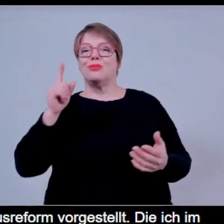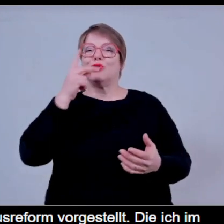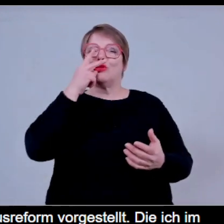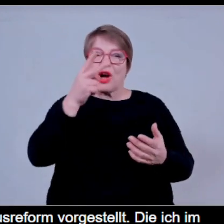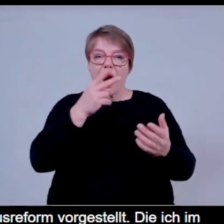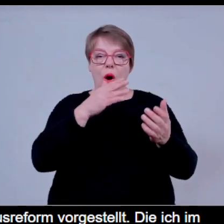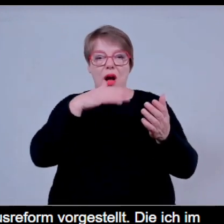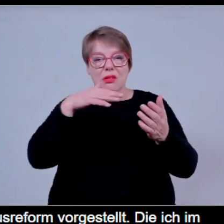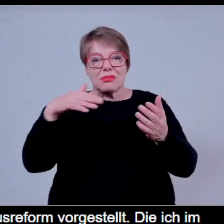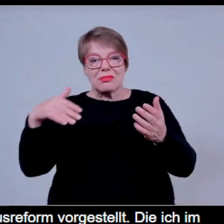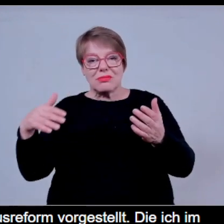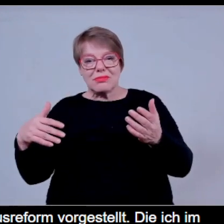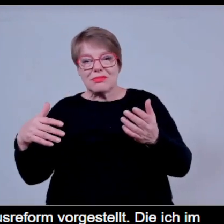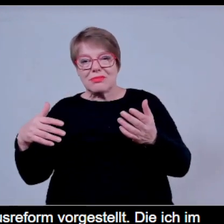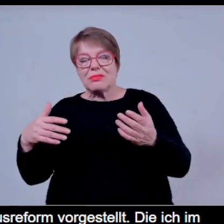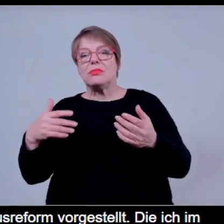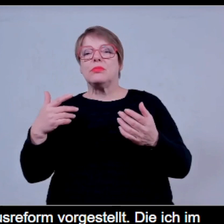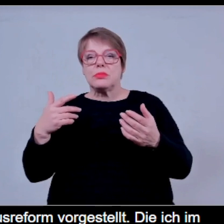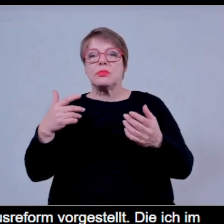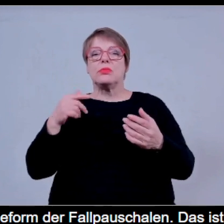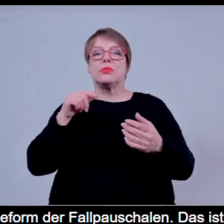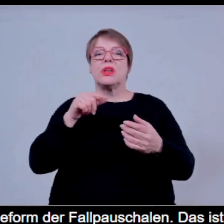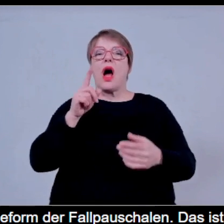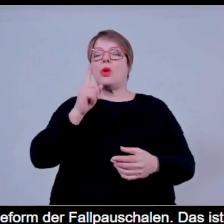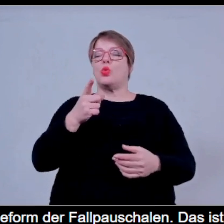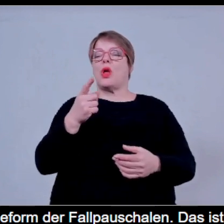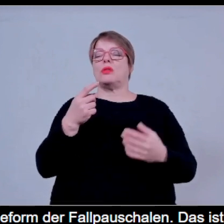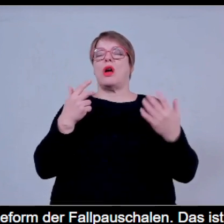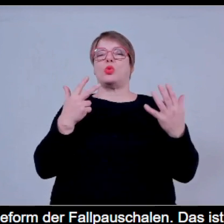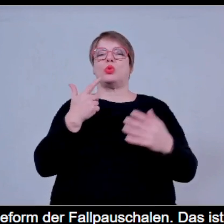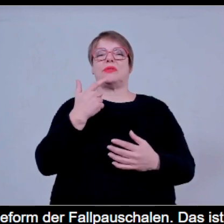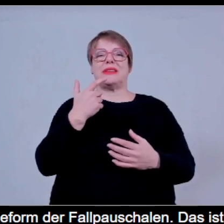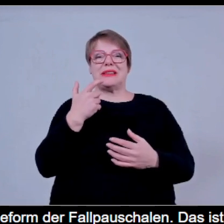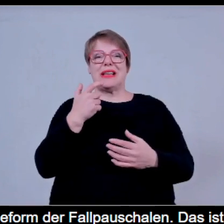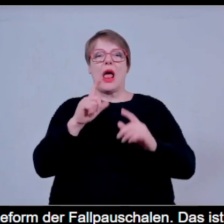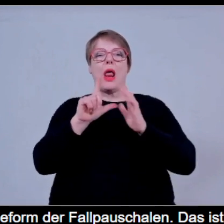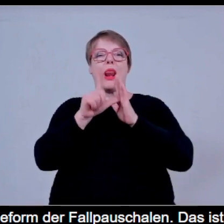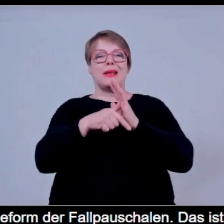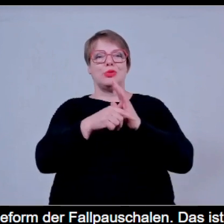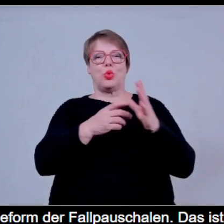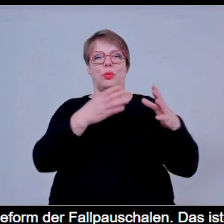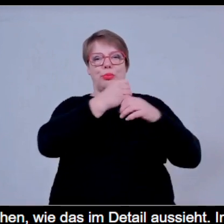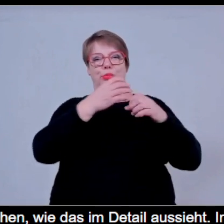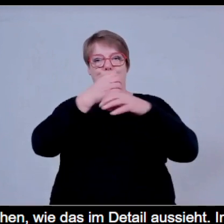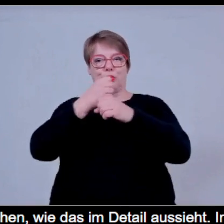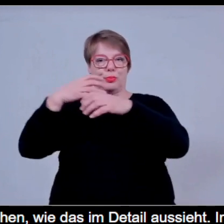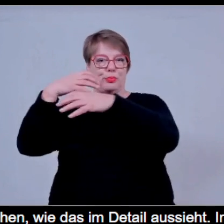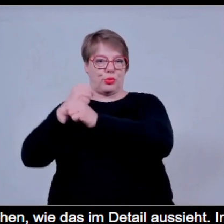Stichwort Notfallversorgung, ein ganz zentrales Thema. Und deswegen müssen wir ganz genau hinschauen, ob jetzt auch über diese